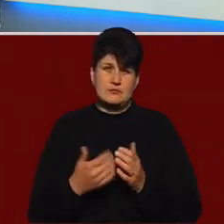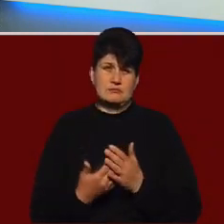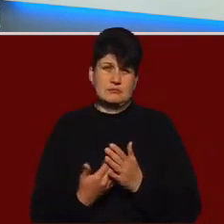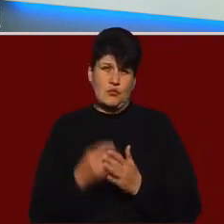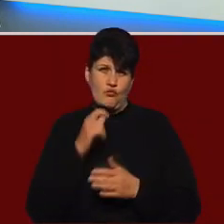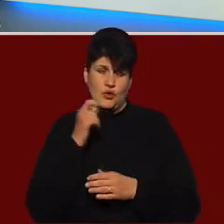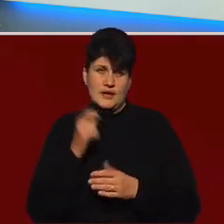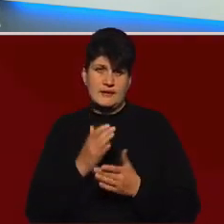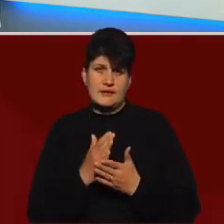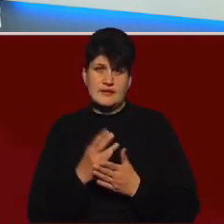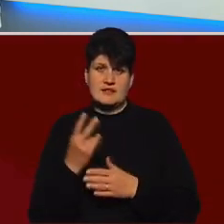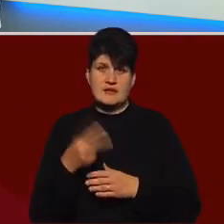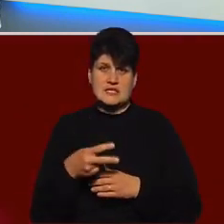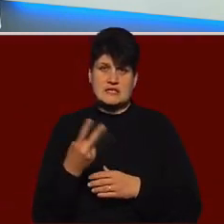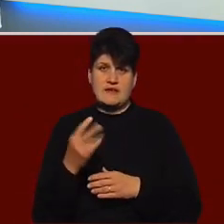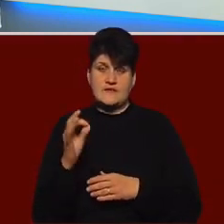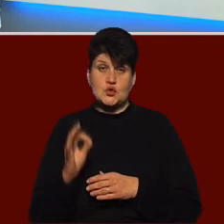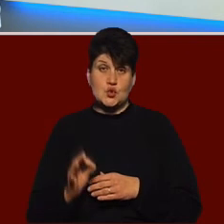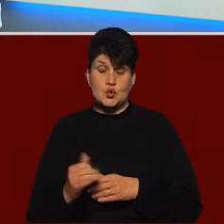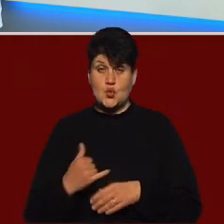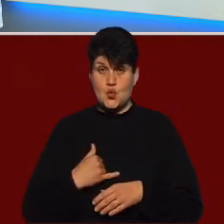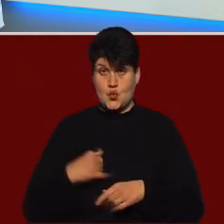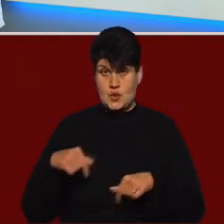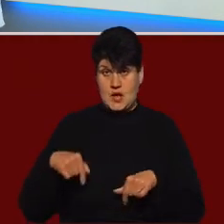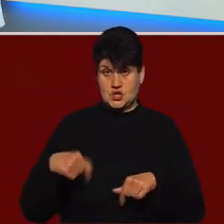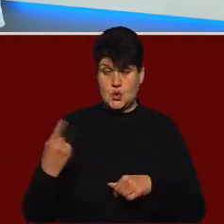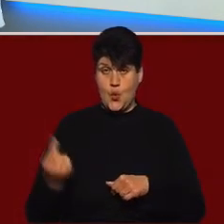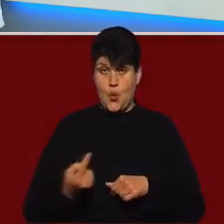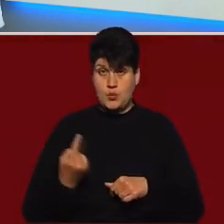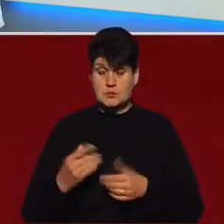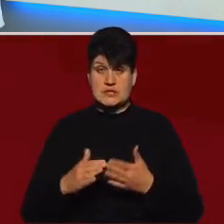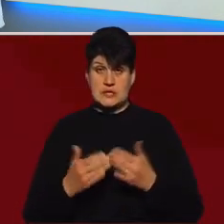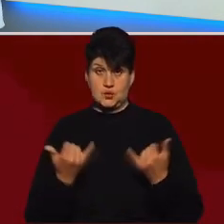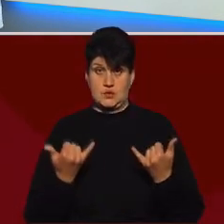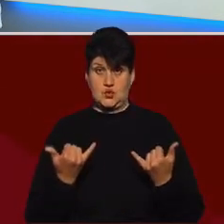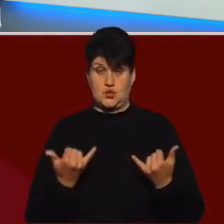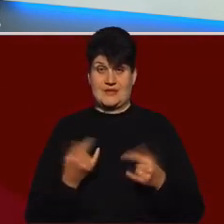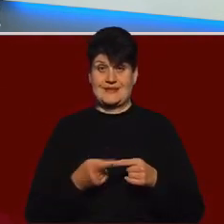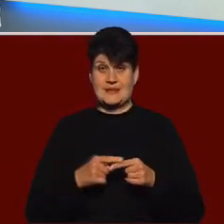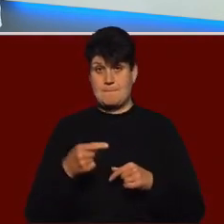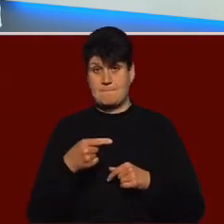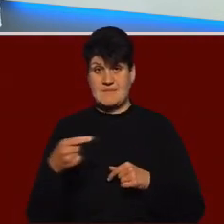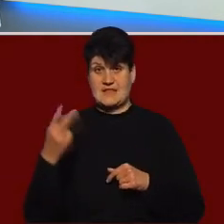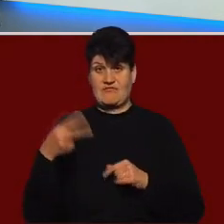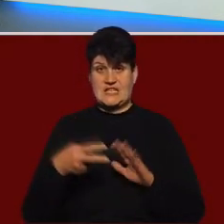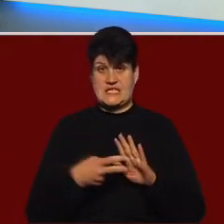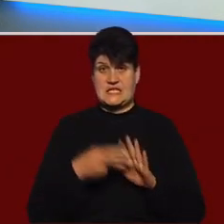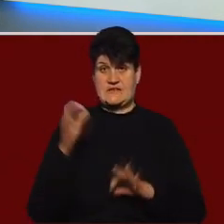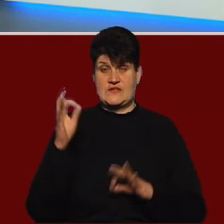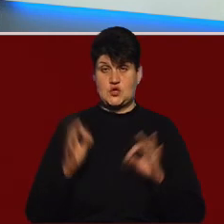складає 22%. В нашій області станом на сьогодні це мінус 27%.